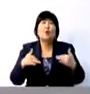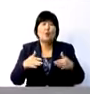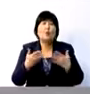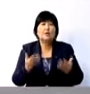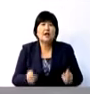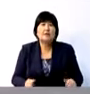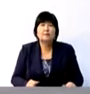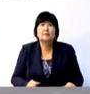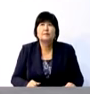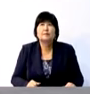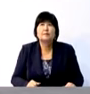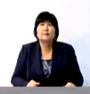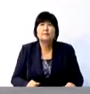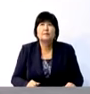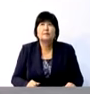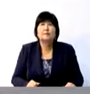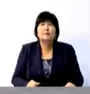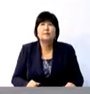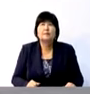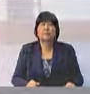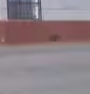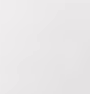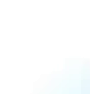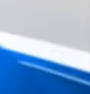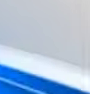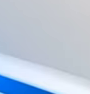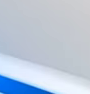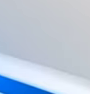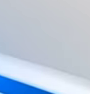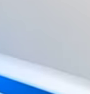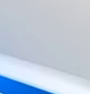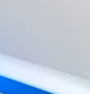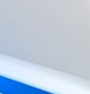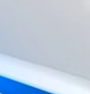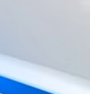Тәжиев, Талғат Сыдықов, Қанат Махамбетов, Қызылорда телеарнасы.